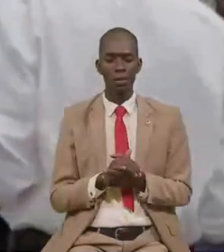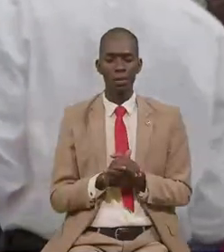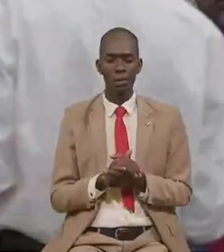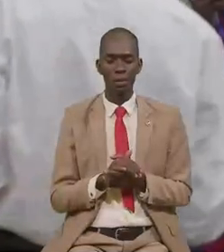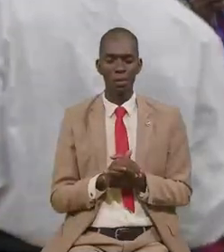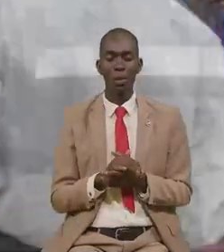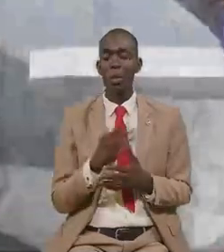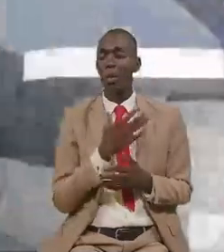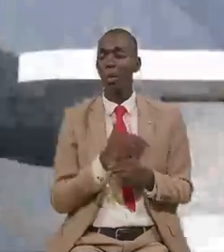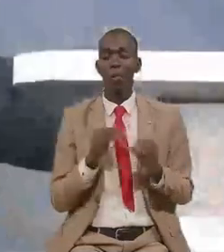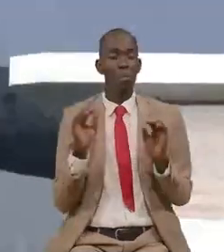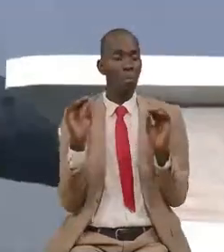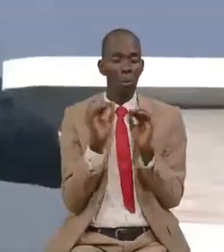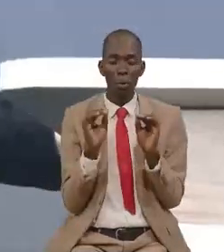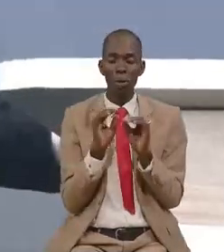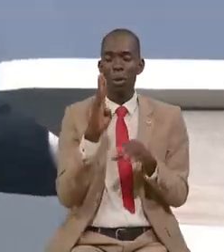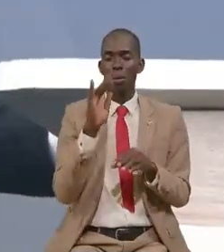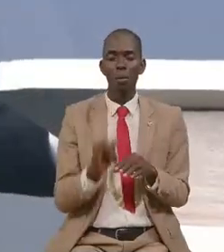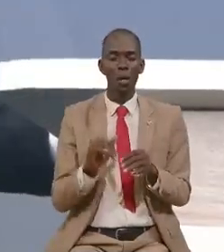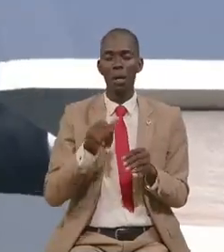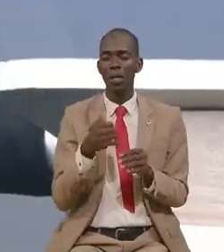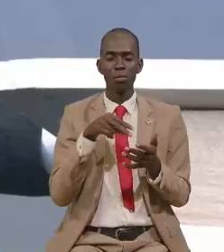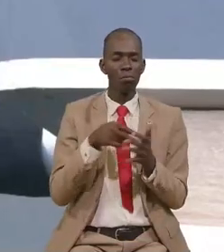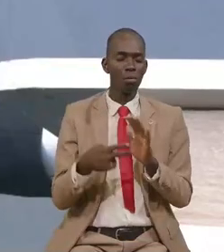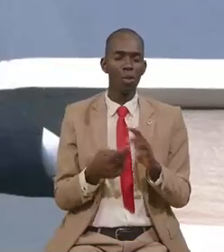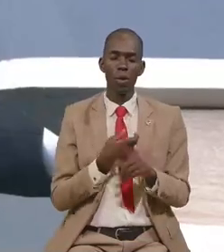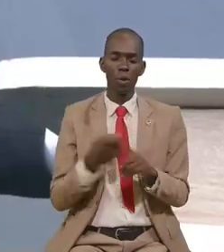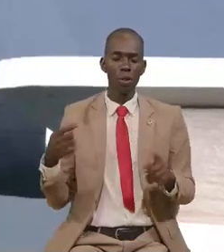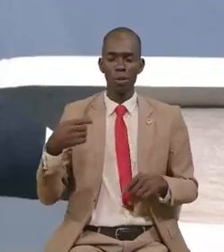Et rien ne pourra nous nuire.